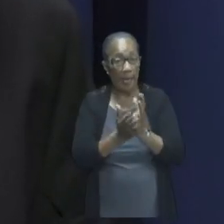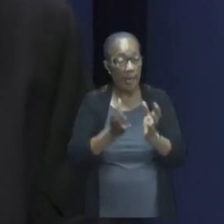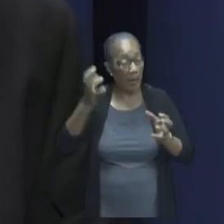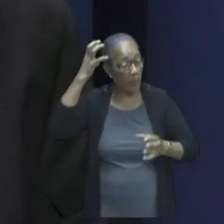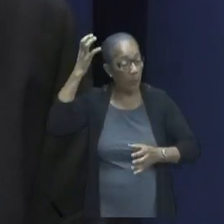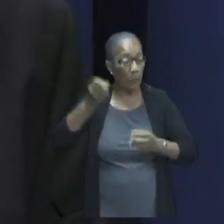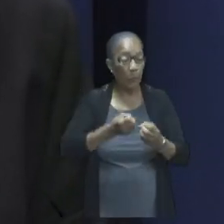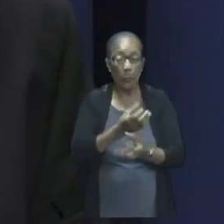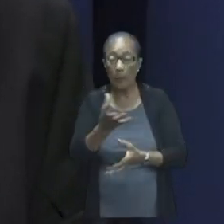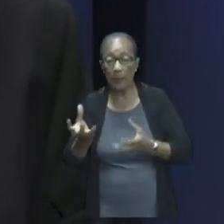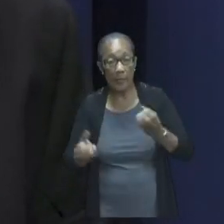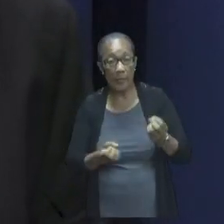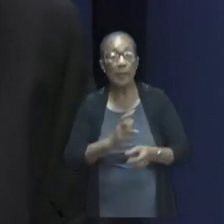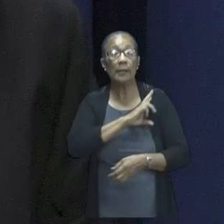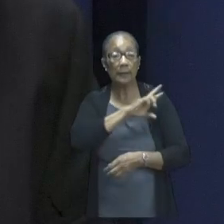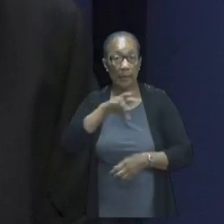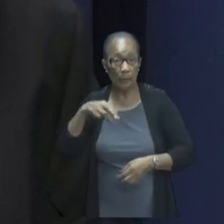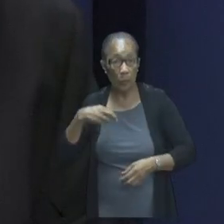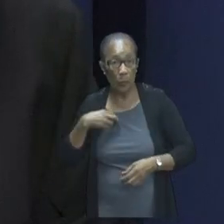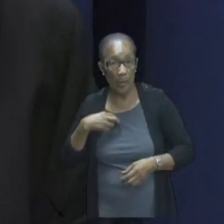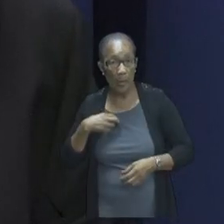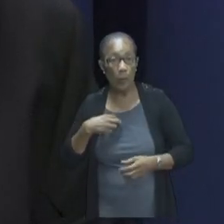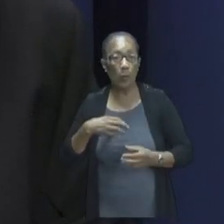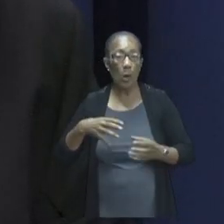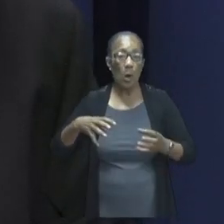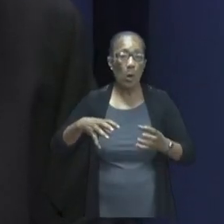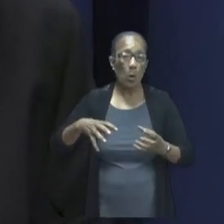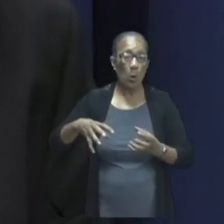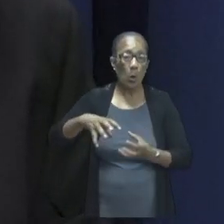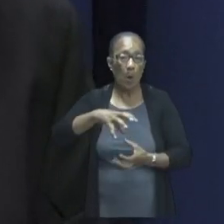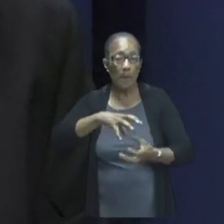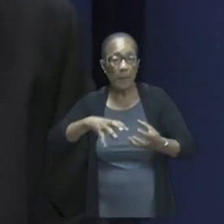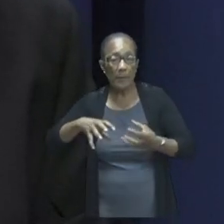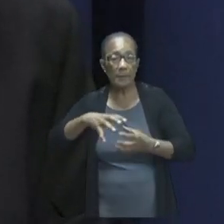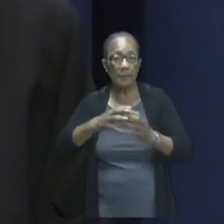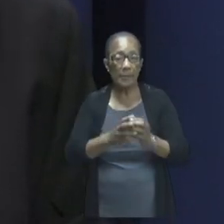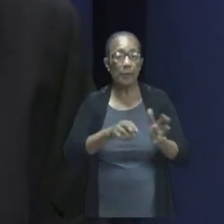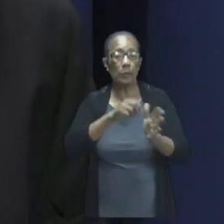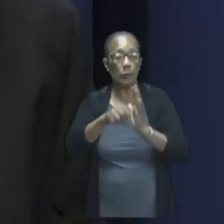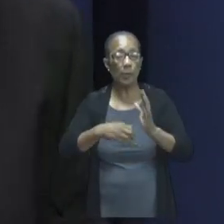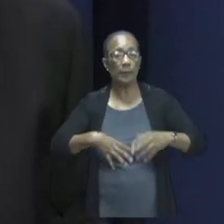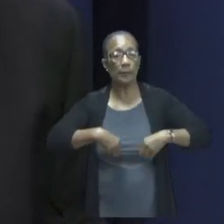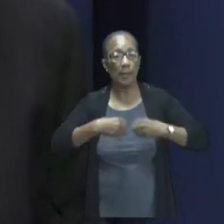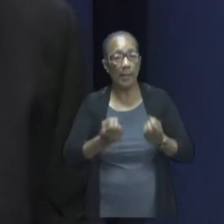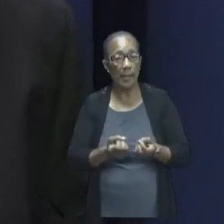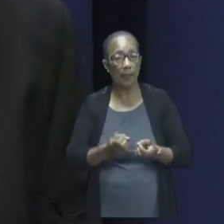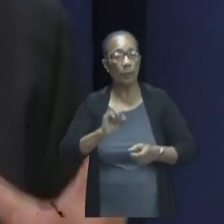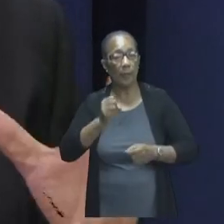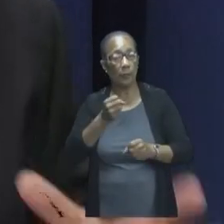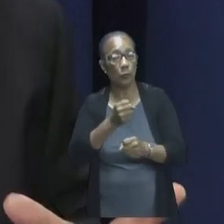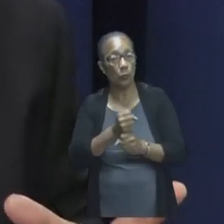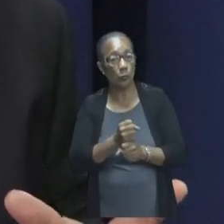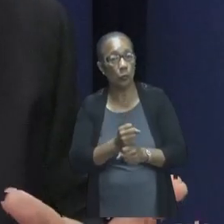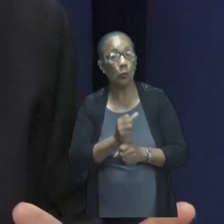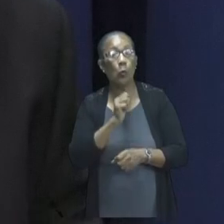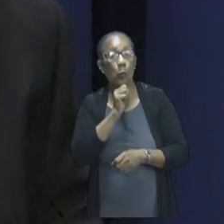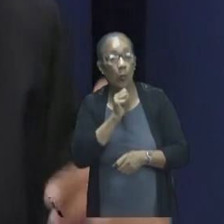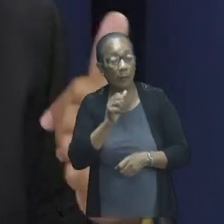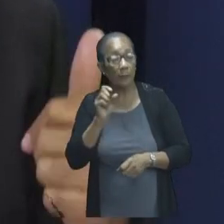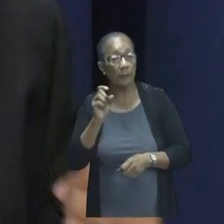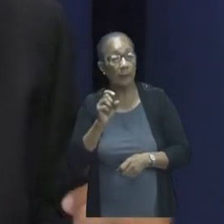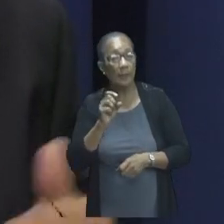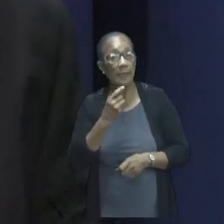die sector daar twee compenserende projecten hebben omdat kunnen compenseren wat betekent dus